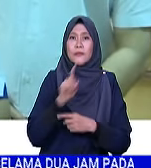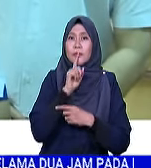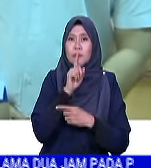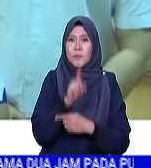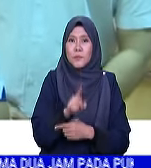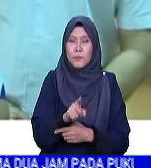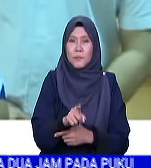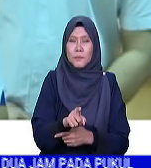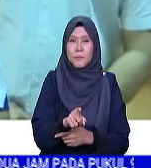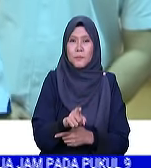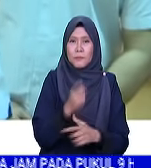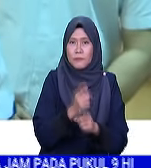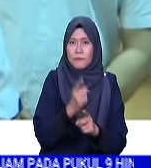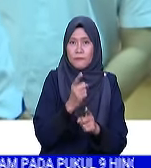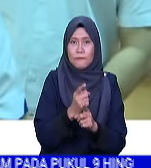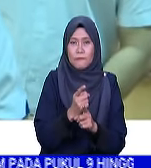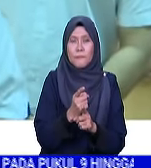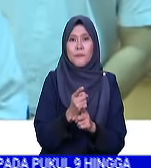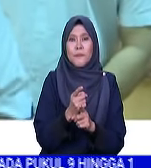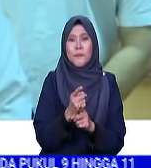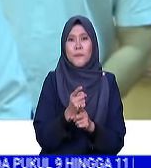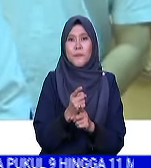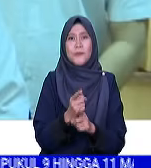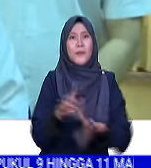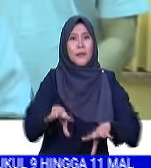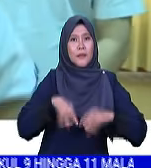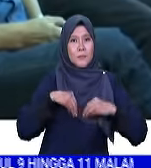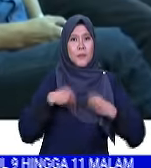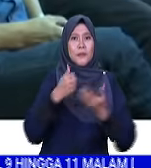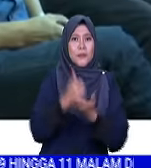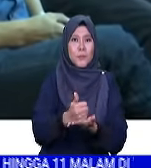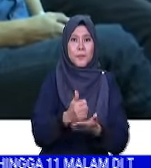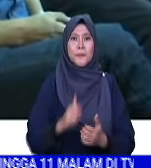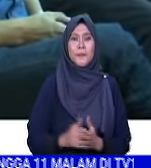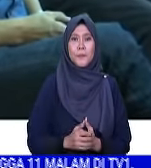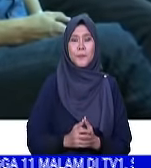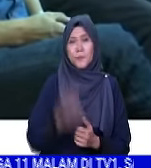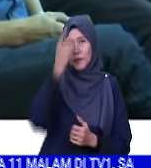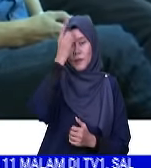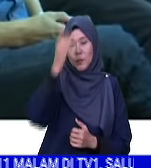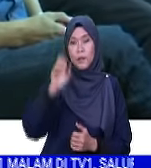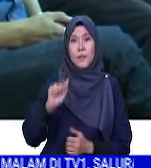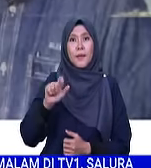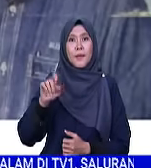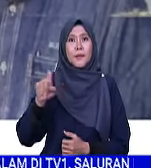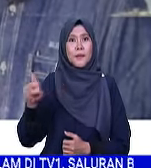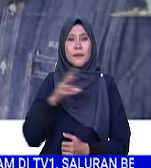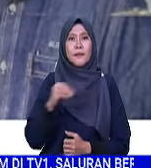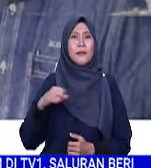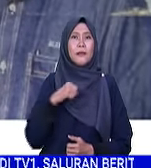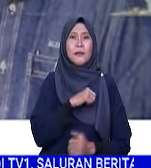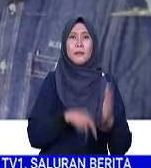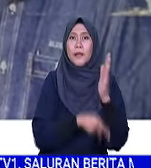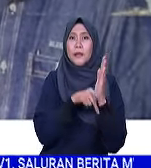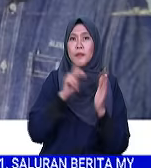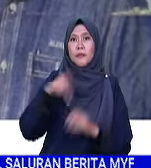yang betul-betul sepatutnya menerima, ya. Datuk Seri Alexander yang juga ahli Parlimen Kapit